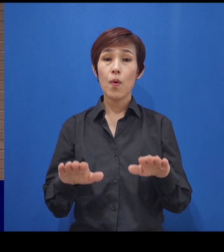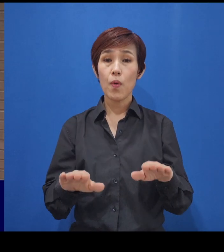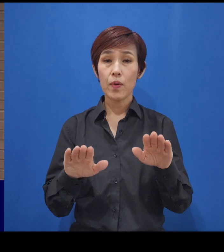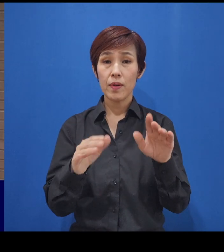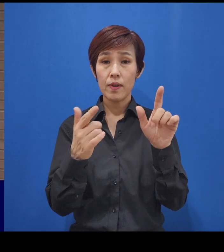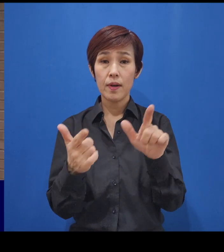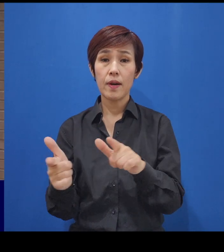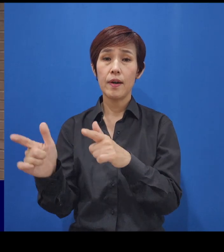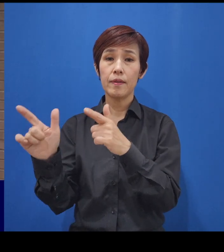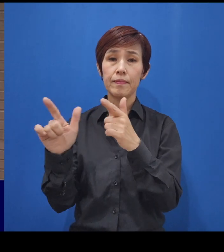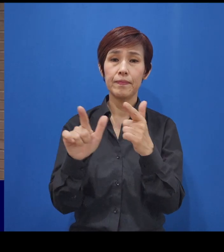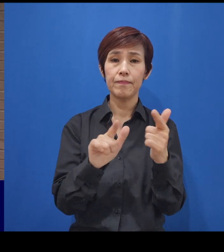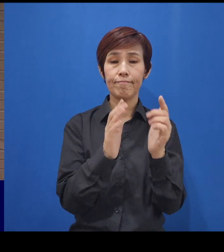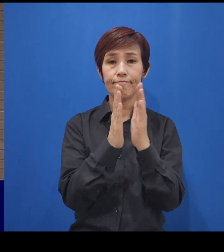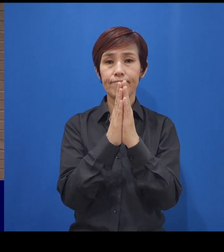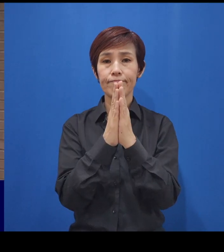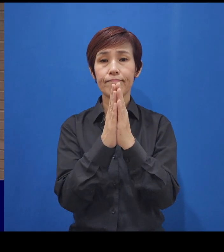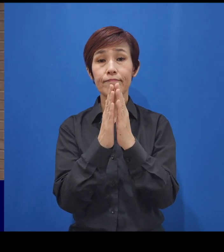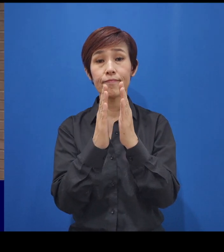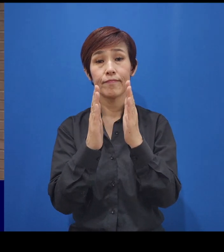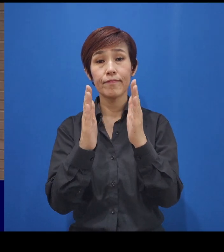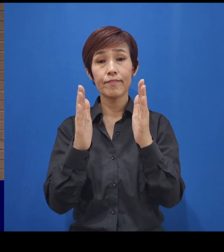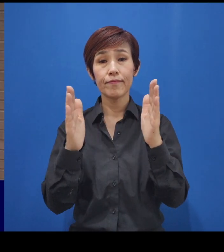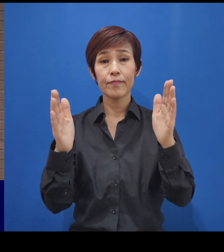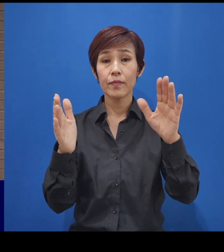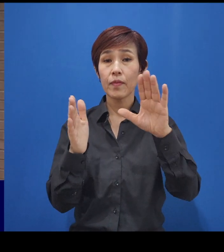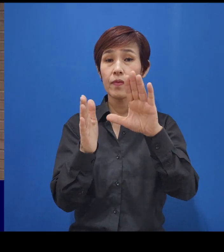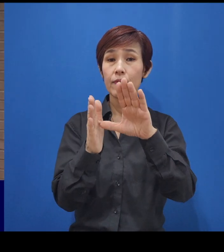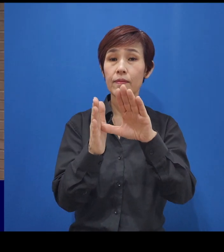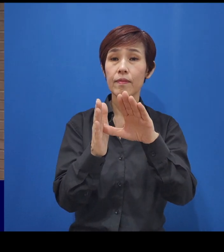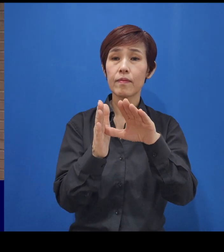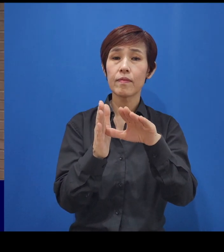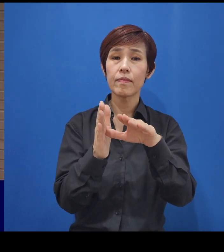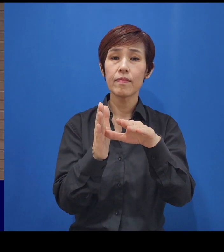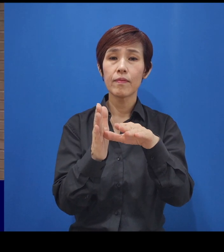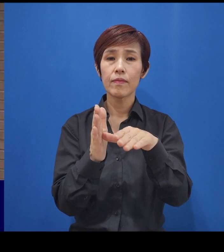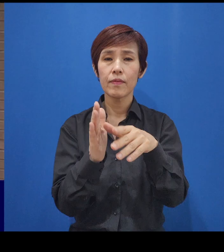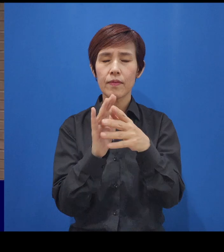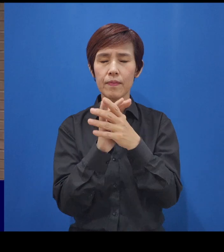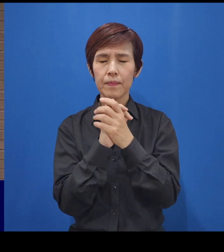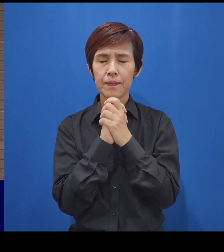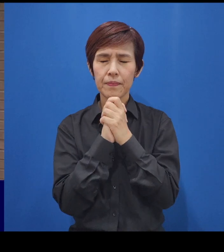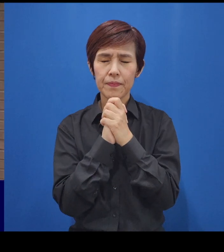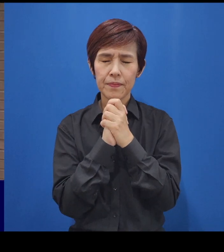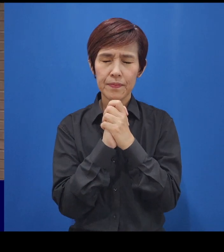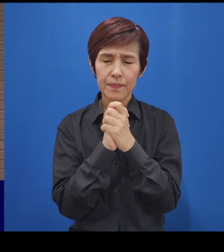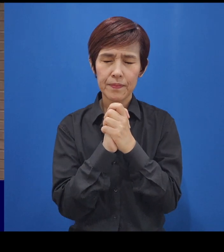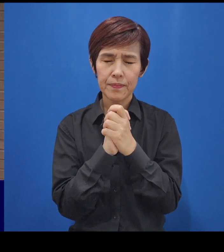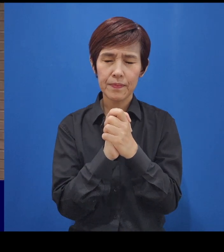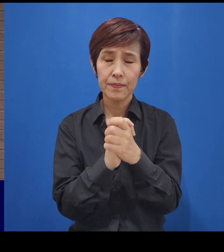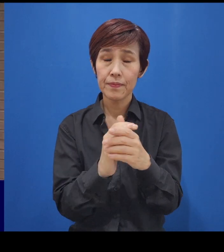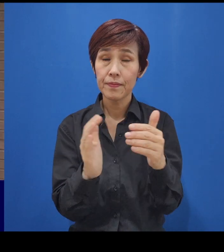오늘 집을 나서기 전